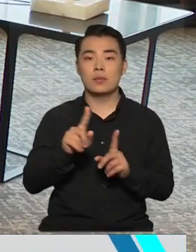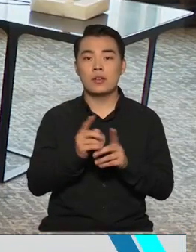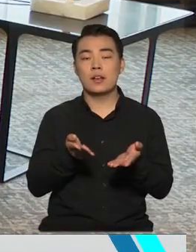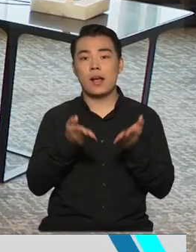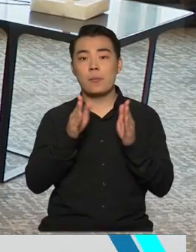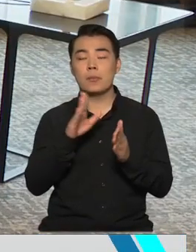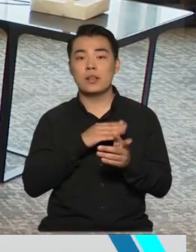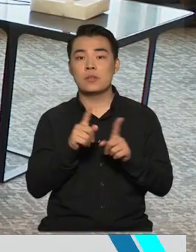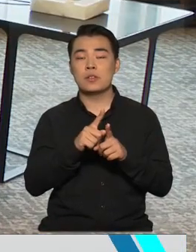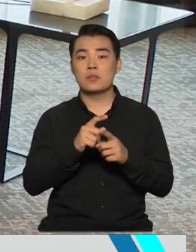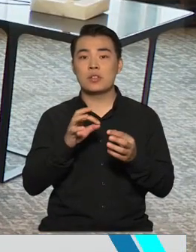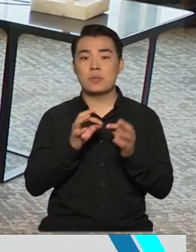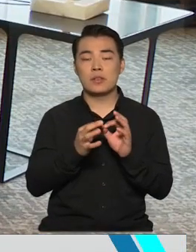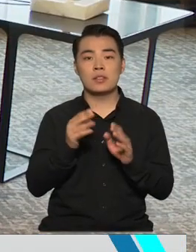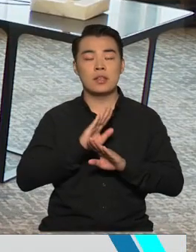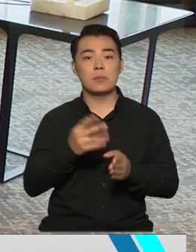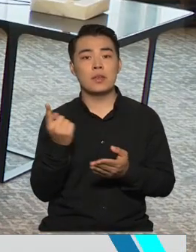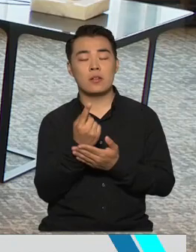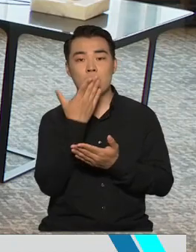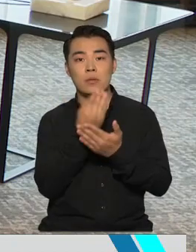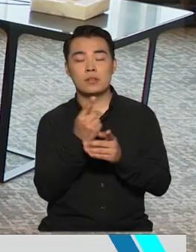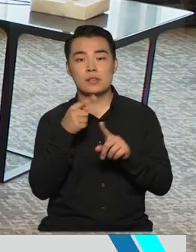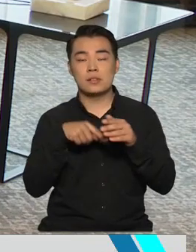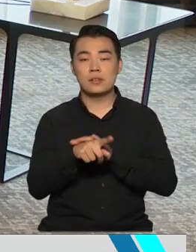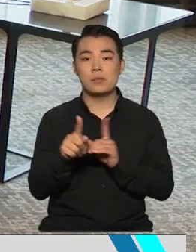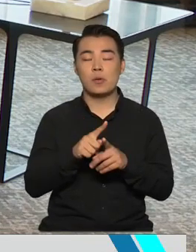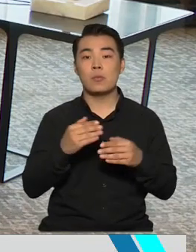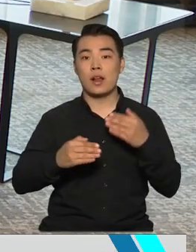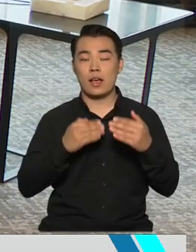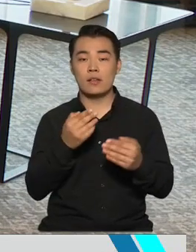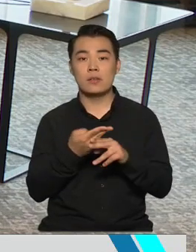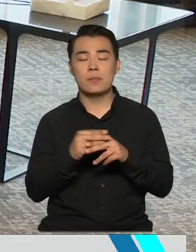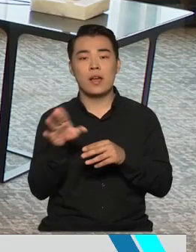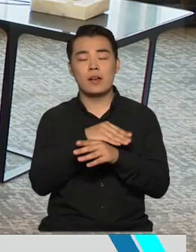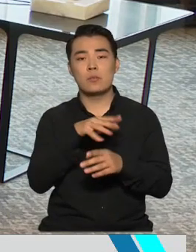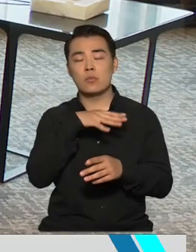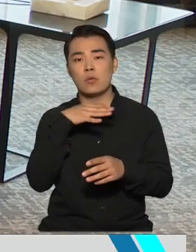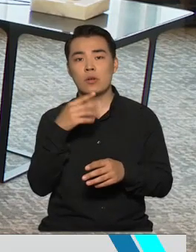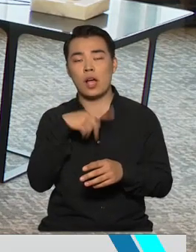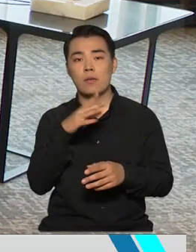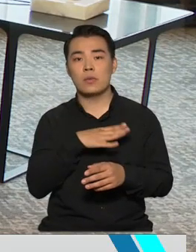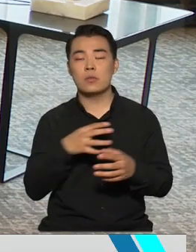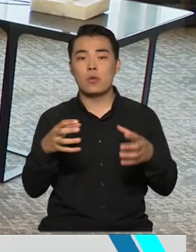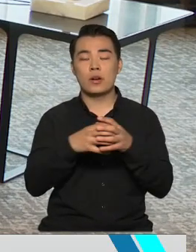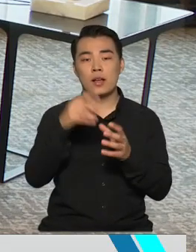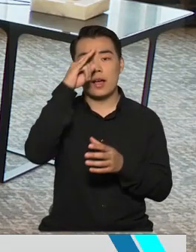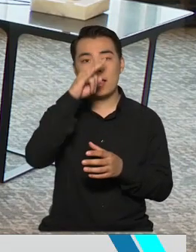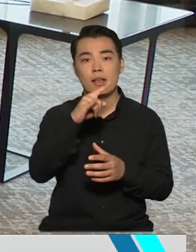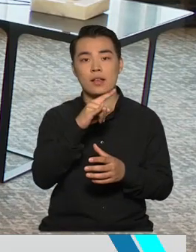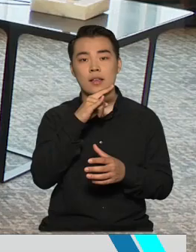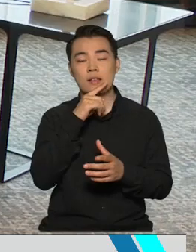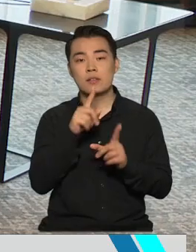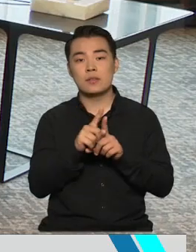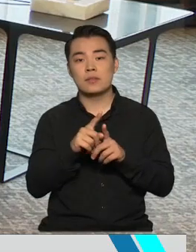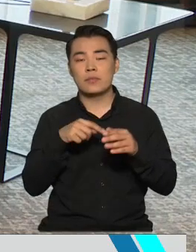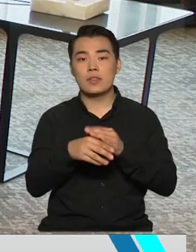первый в твоей карьере. О выступлении в Глазго, к примеру, писали, говорили многие. Сборная казахстанская, можно сказать,